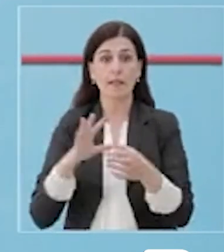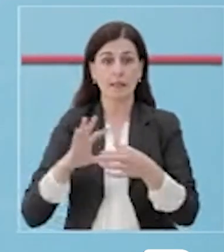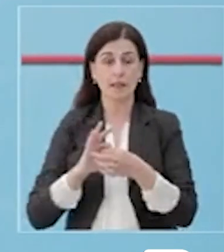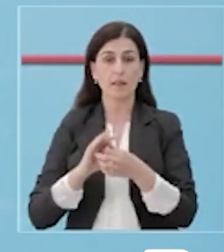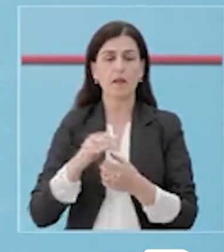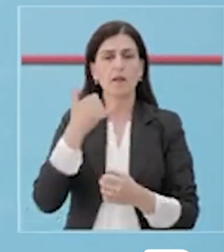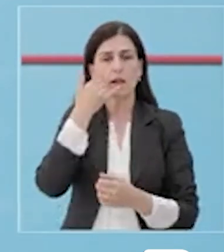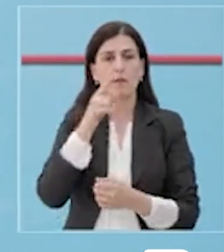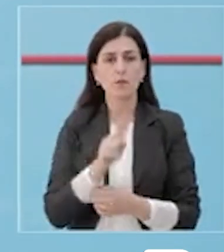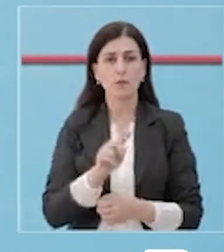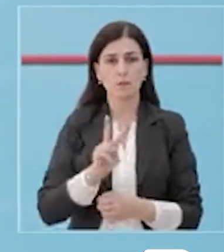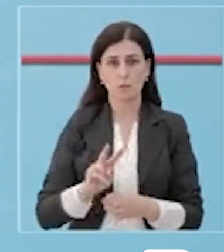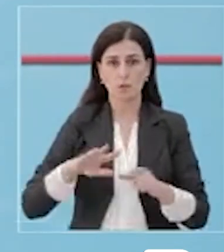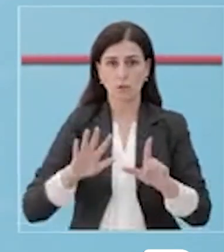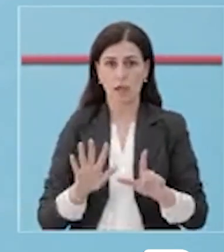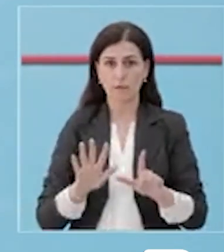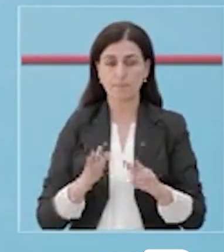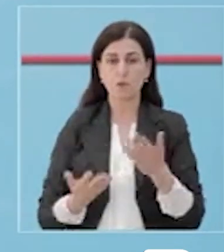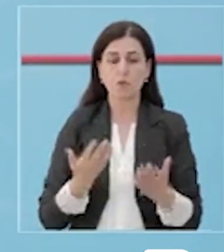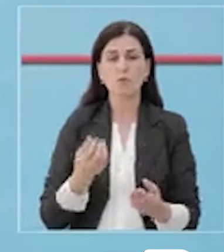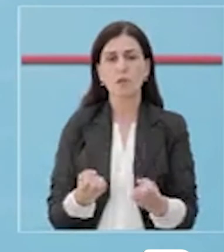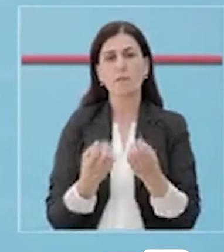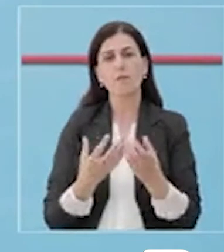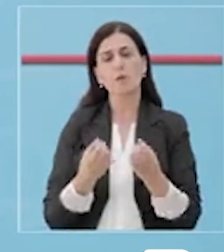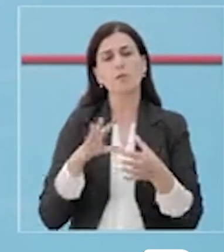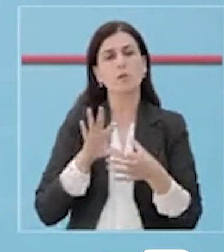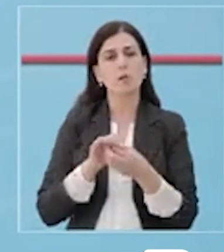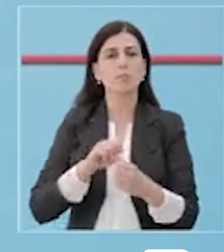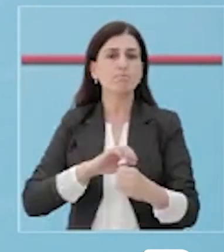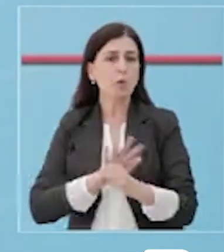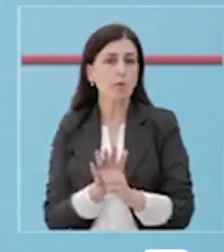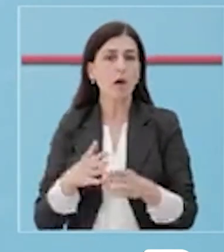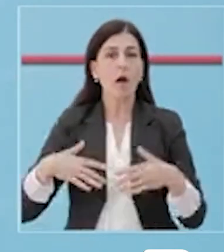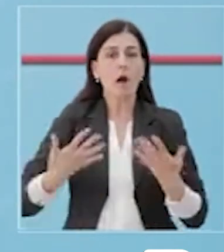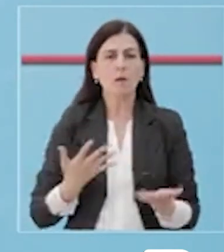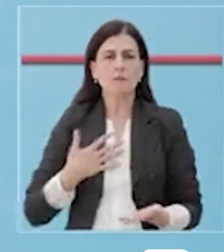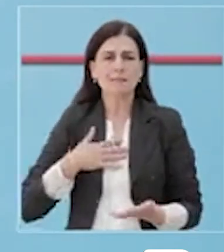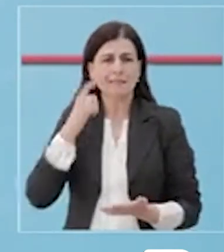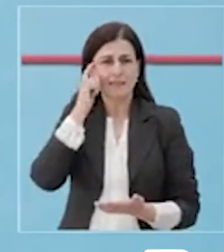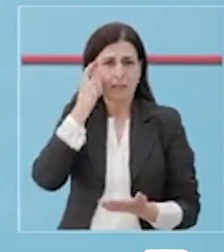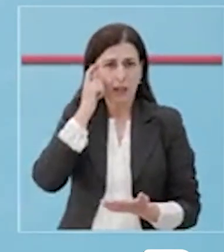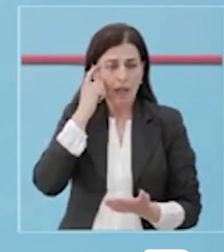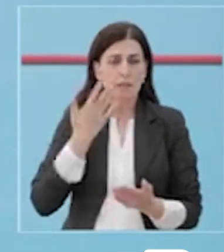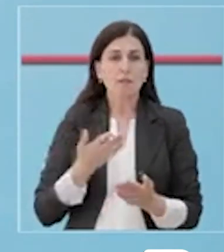numrin e urgjencës 127. Për informacione në lidhje me COVID-19, për situata ankthi